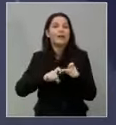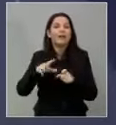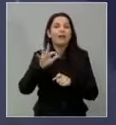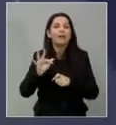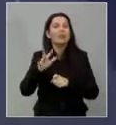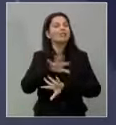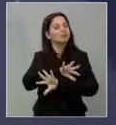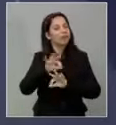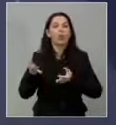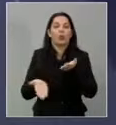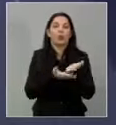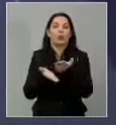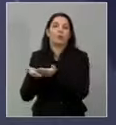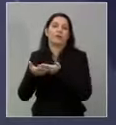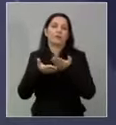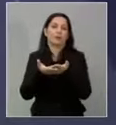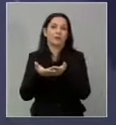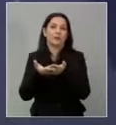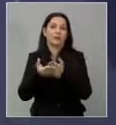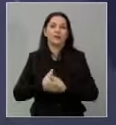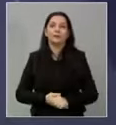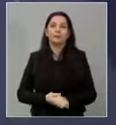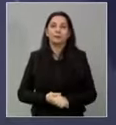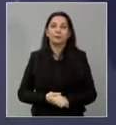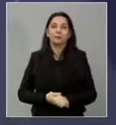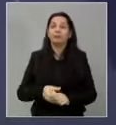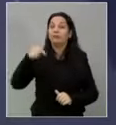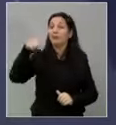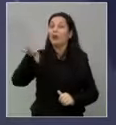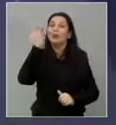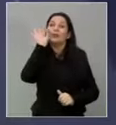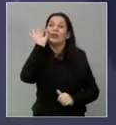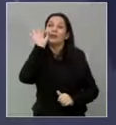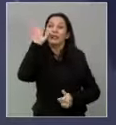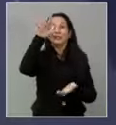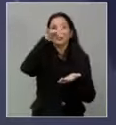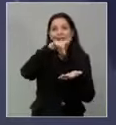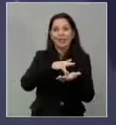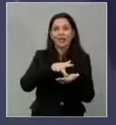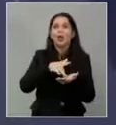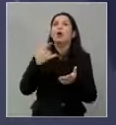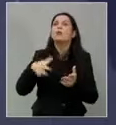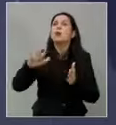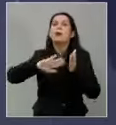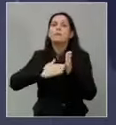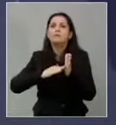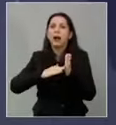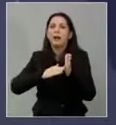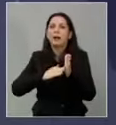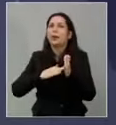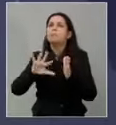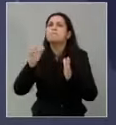προσπάθεια. Οι εργαζόμενοι στο κέντρο της Pfizer στη Θεσσαλονίκη ήδη έχουν ξεπεράσει τους